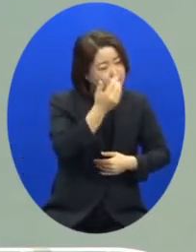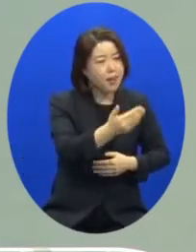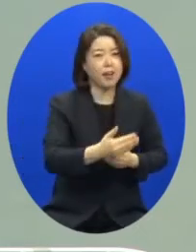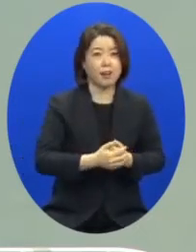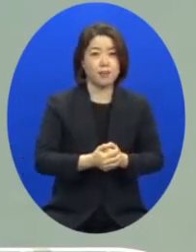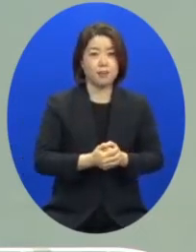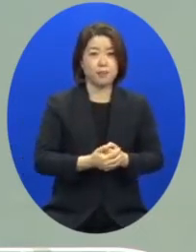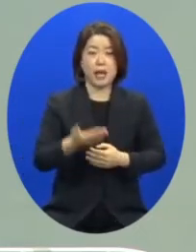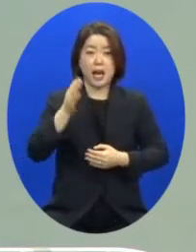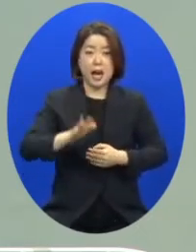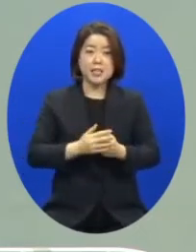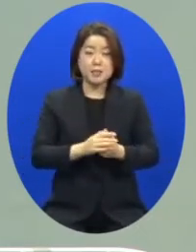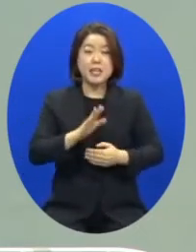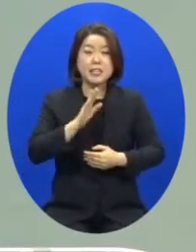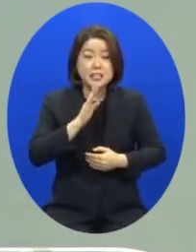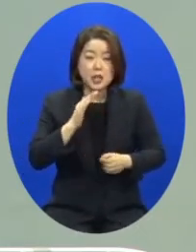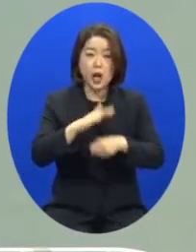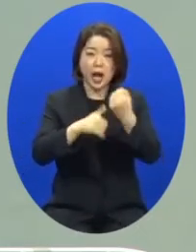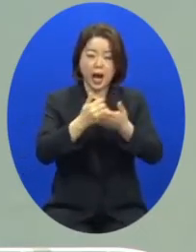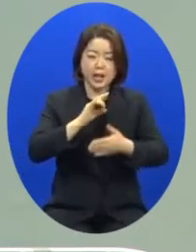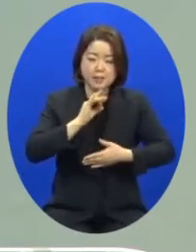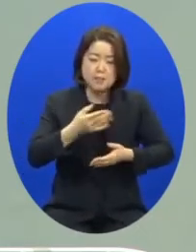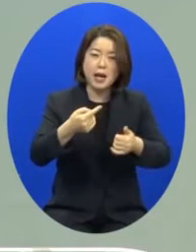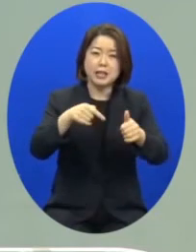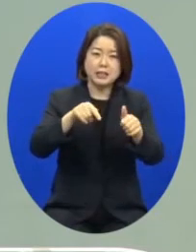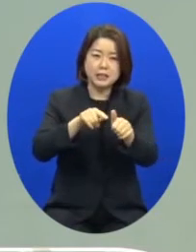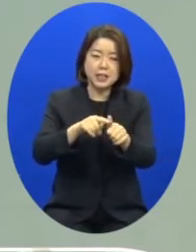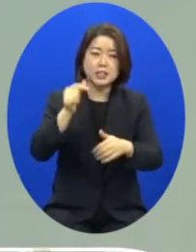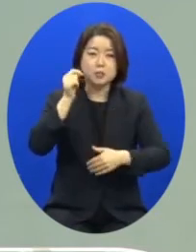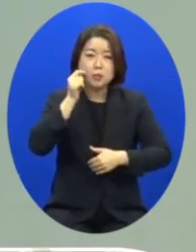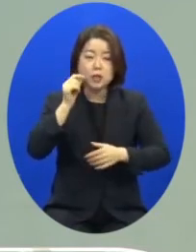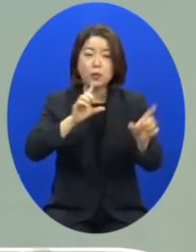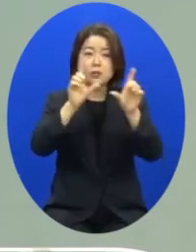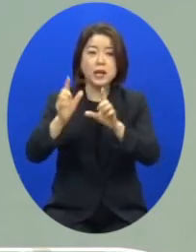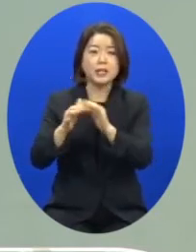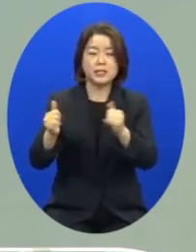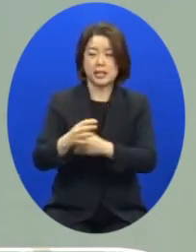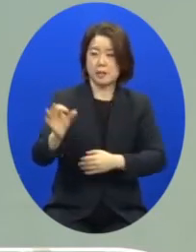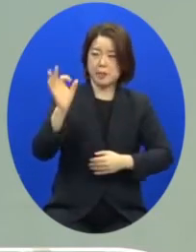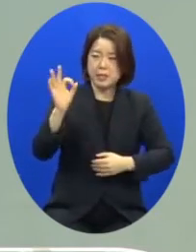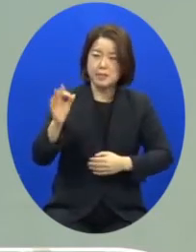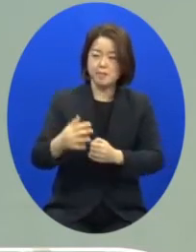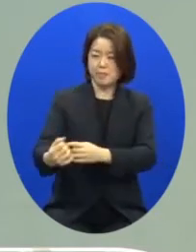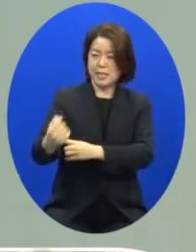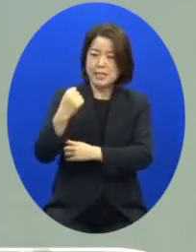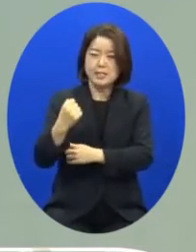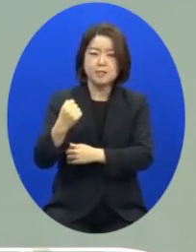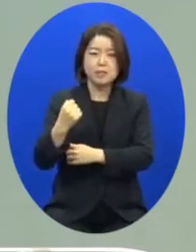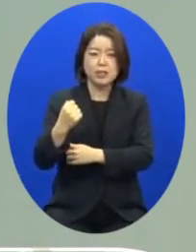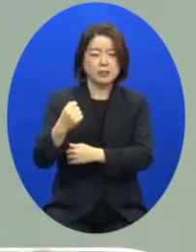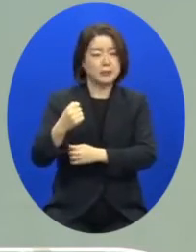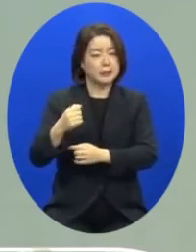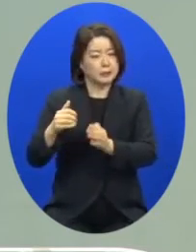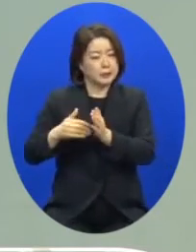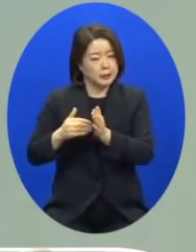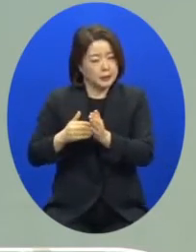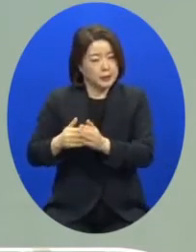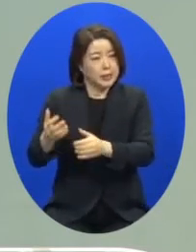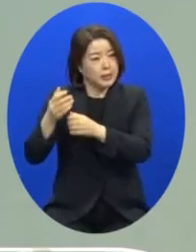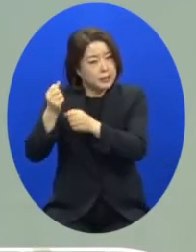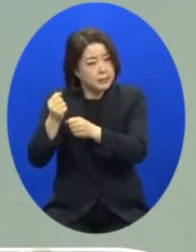그러나 실제로는 하나님만 의지하고 살지 못하는 분 힘 있고 돈 있는 사람 의원이 의지하고 사는